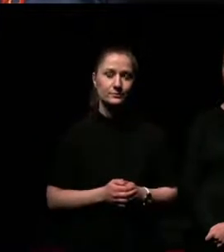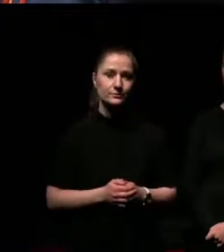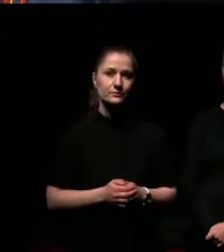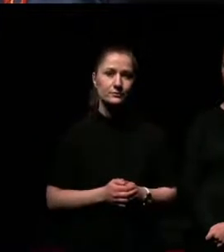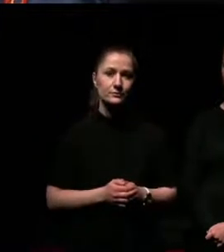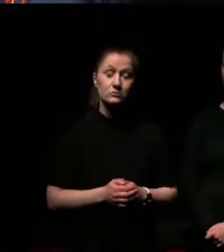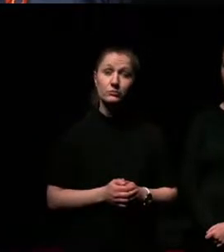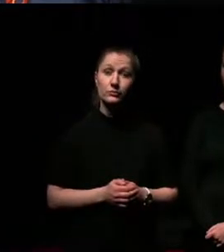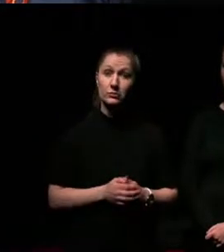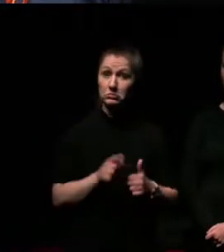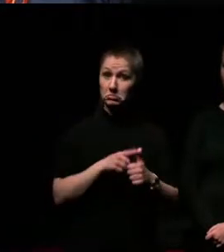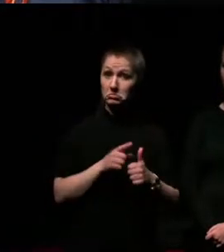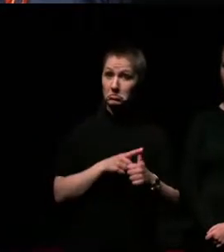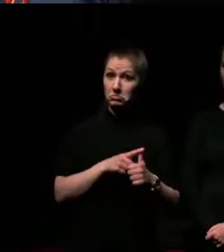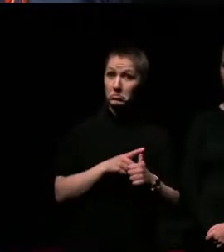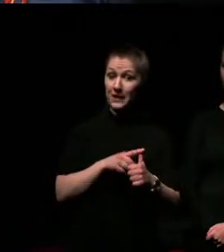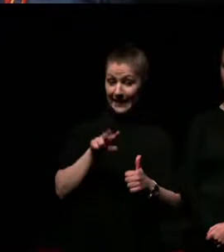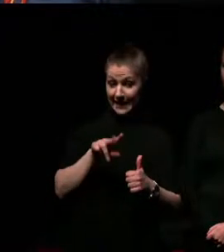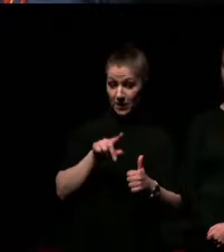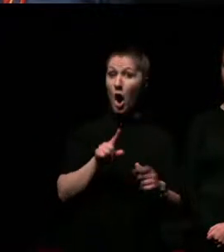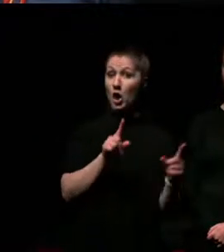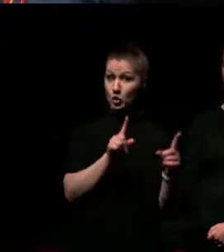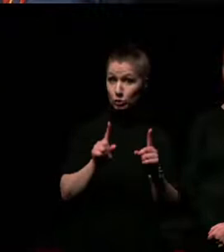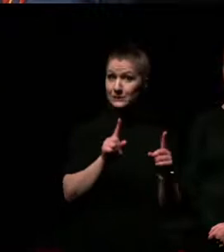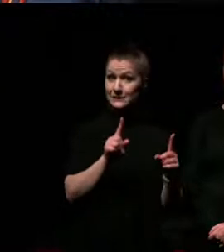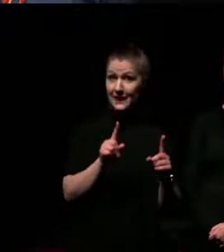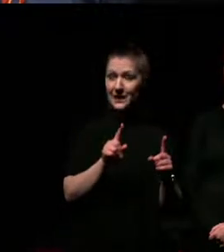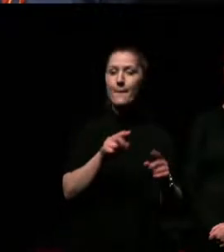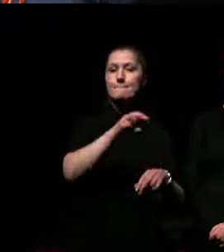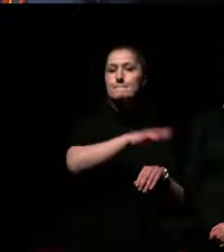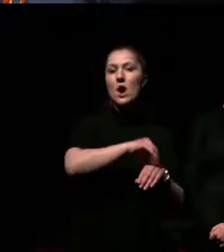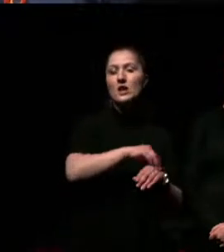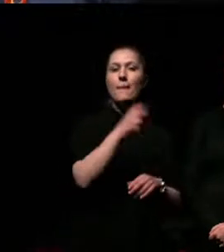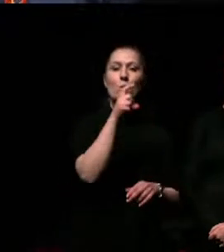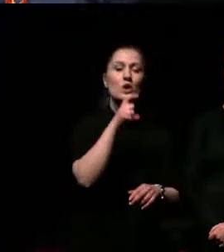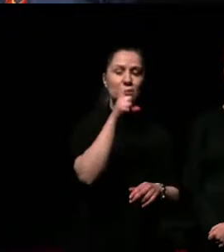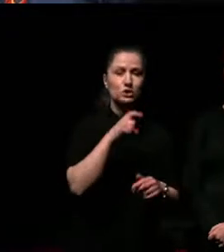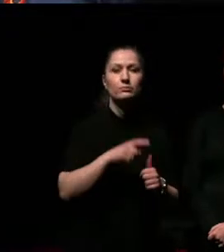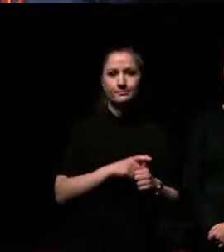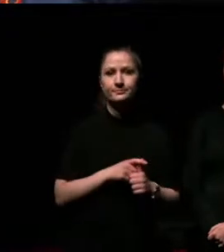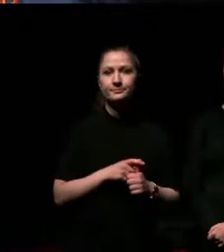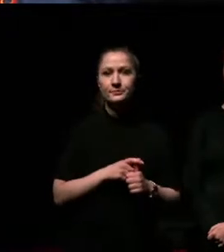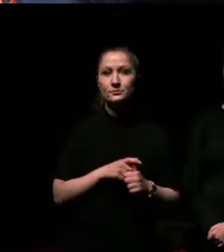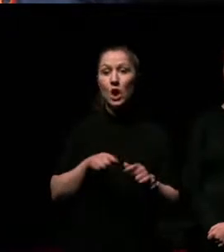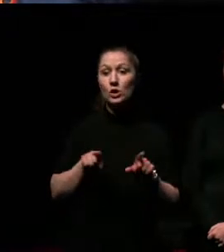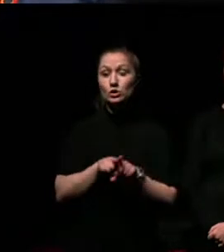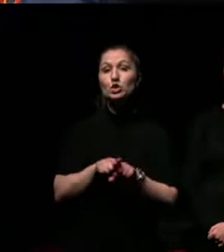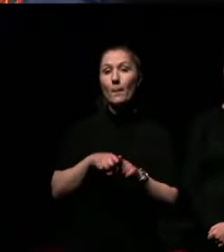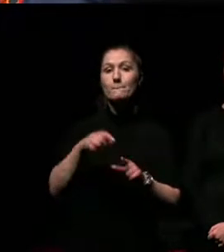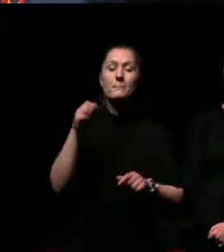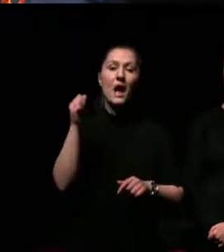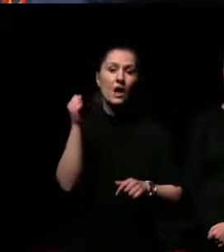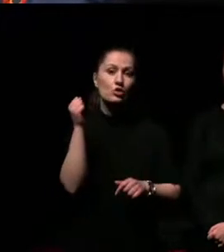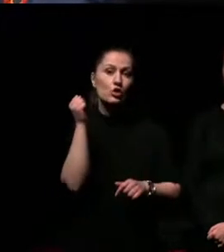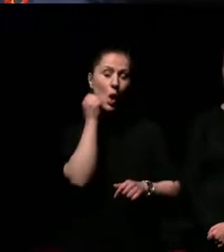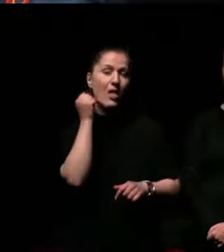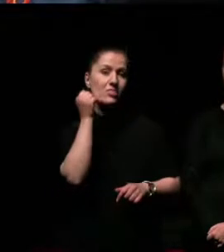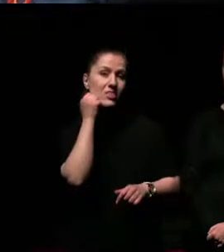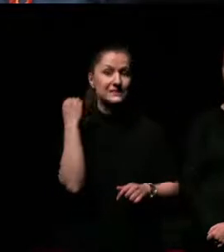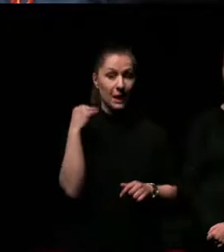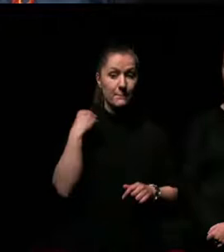Det har blant annet vært en digital konsert med Maria Mortensson i regi av Trondheim Samien